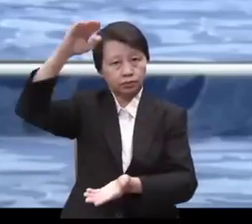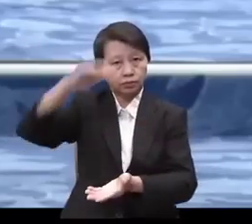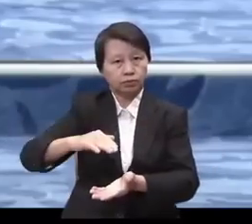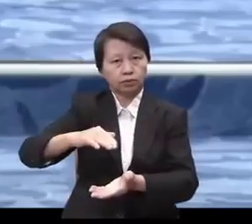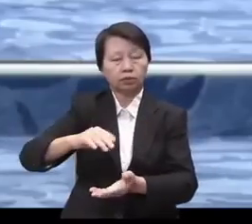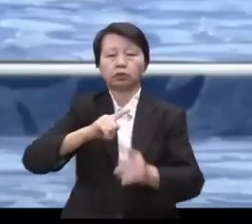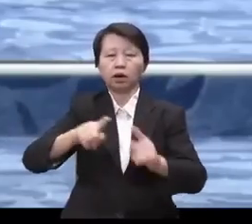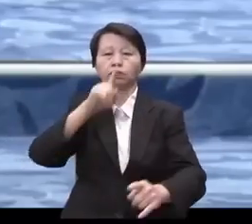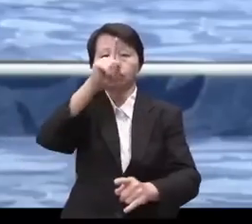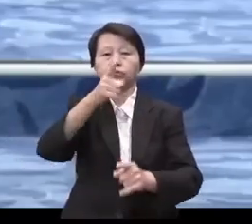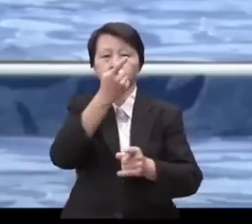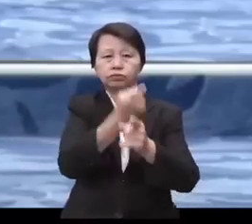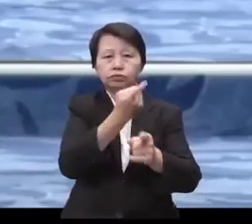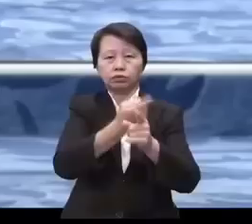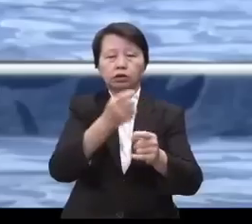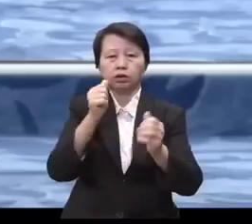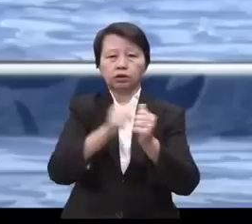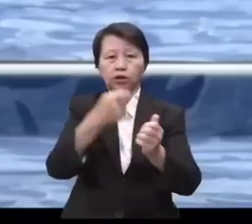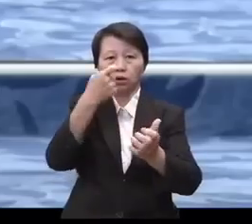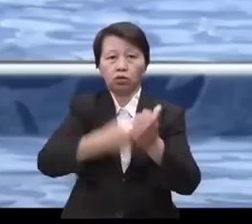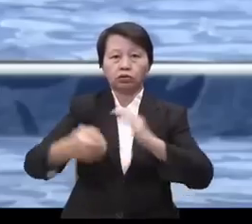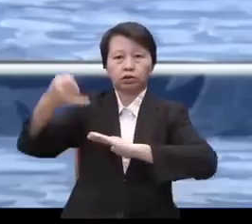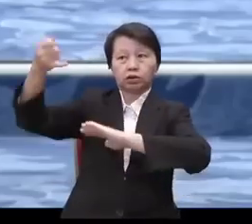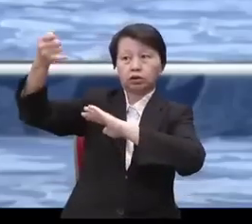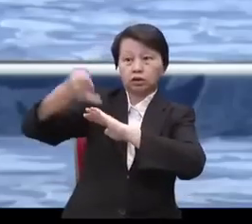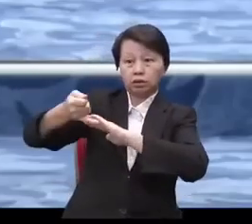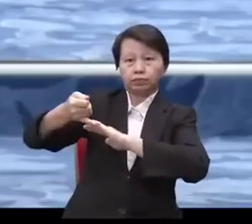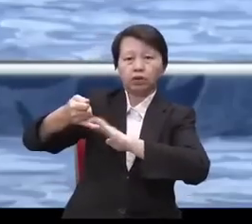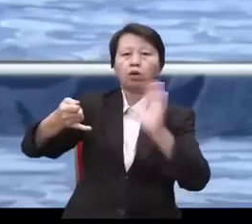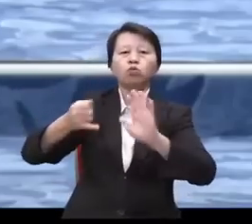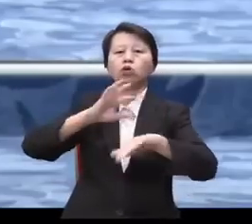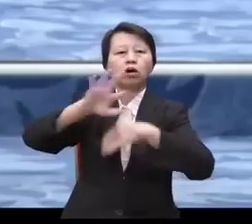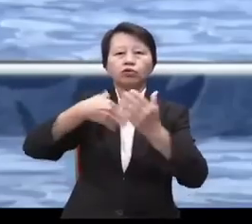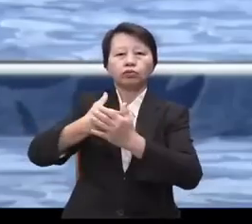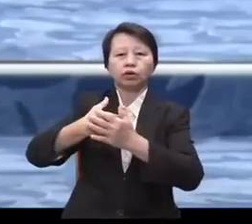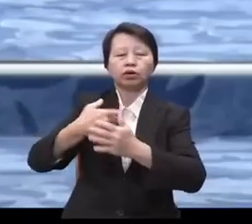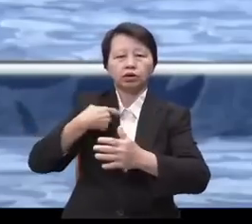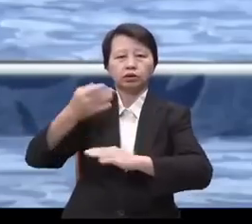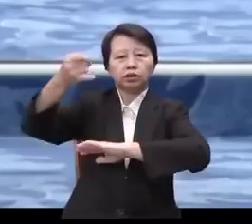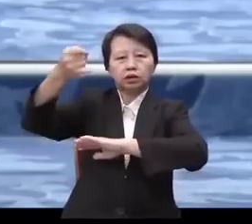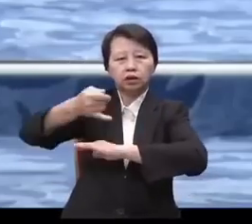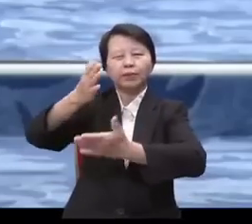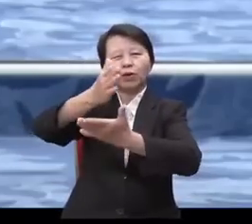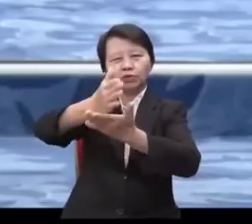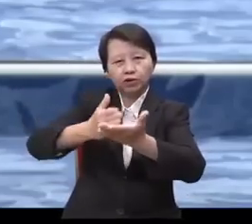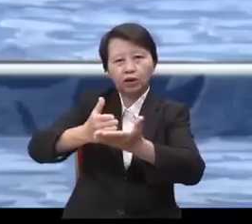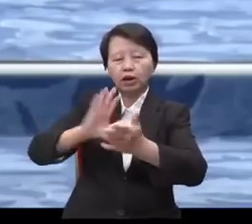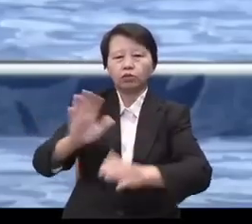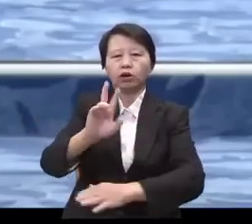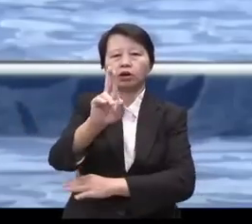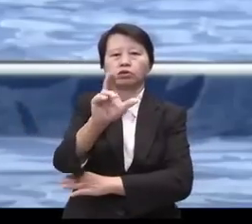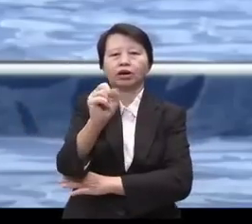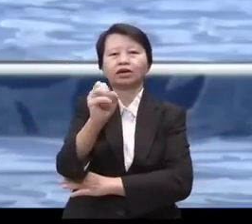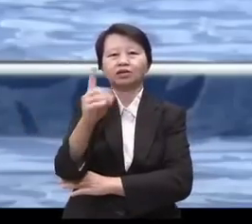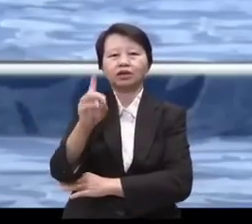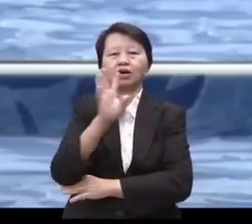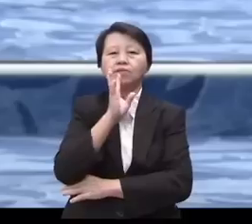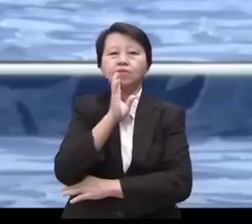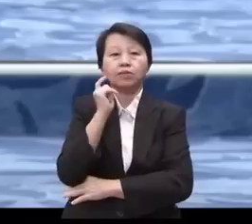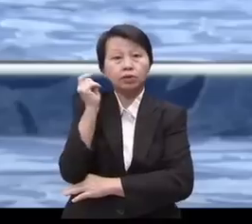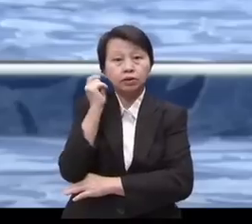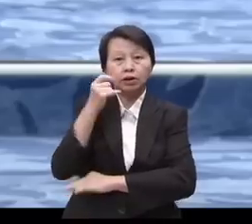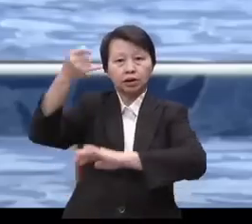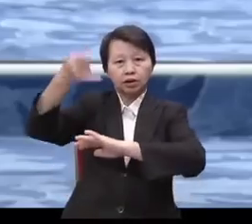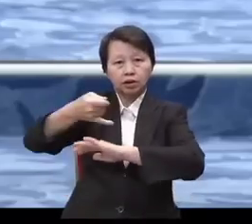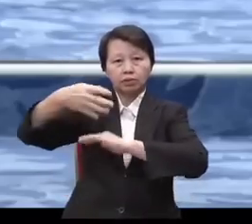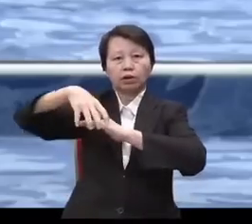Tapi benar, dengan kos import, tidak semuanya, sebab kita import sebahagiannya tidak dalam dolar seperti yang saya sebut tadi.